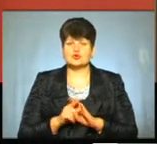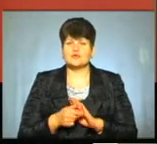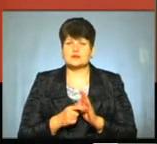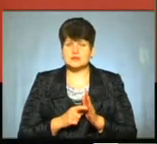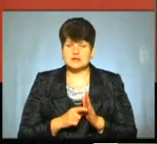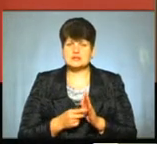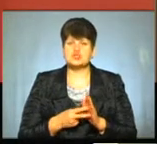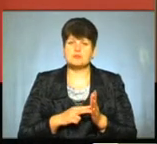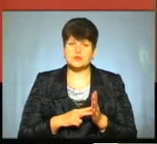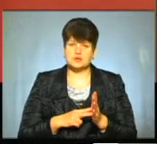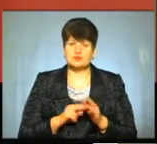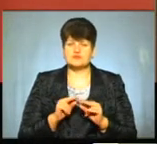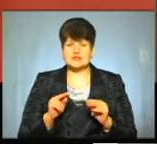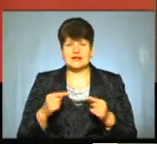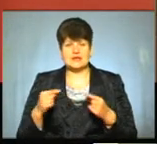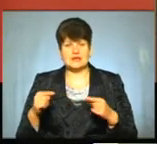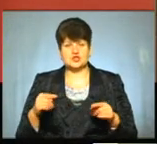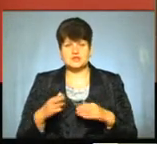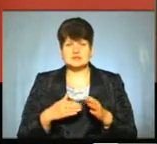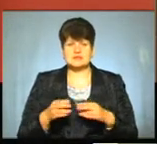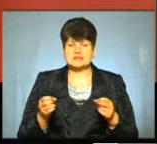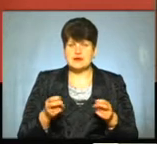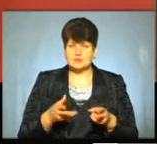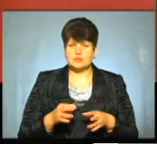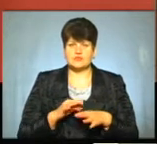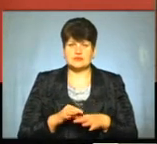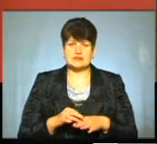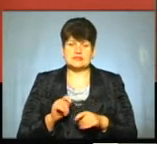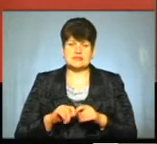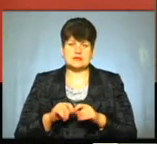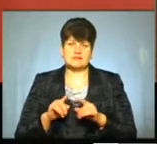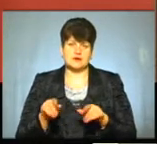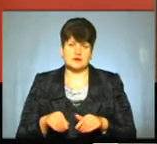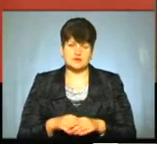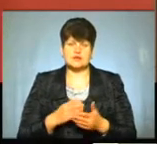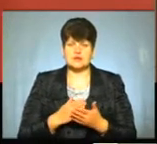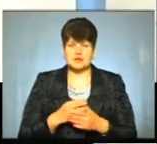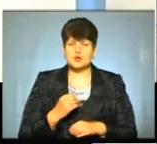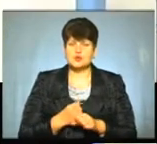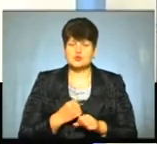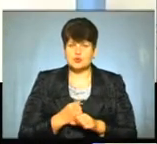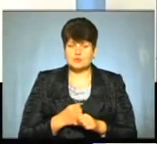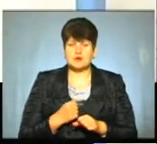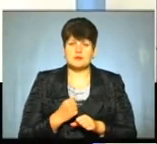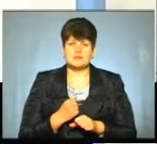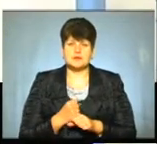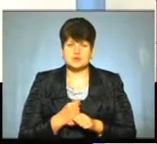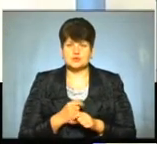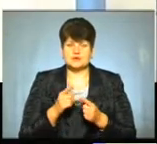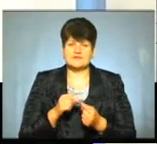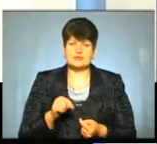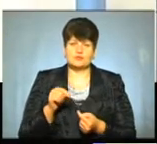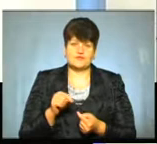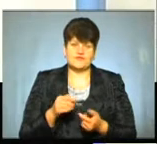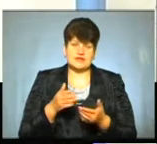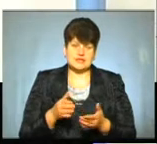початкових класів. Чи планують вчителі інших спеціальностей проходити сертифікацію? Йде розробка. Працюють відповідні